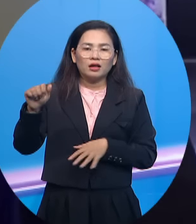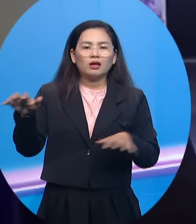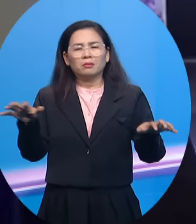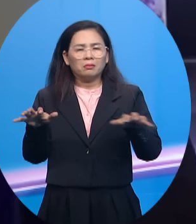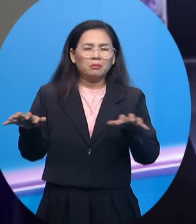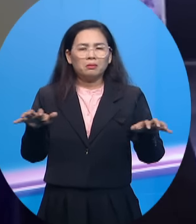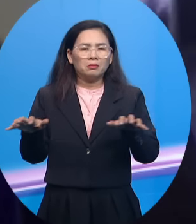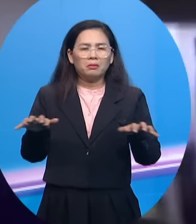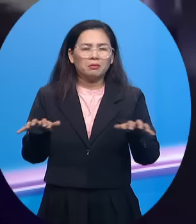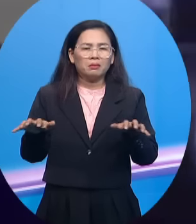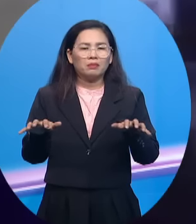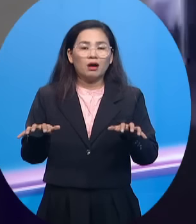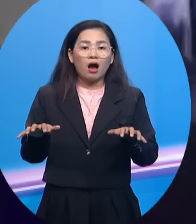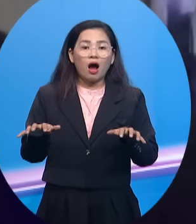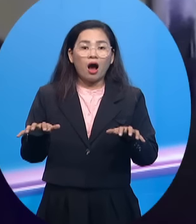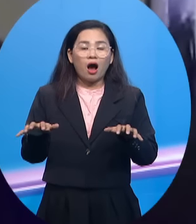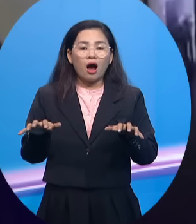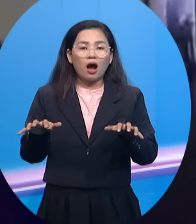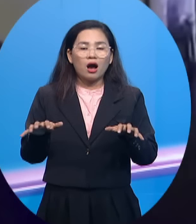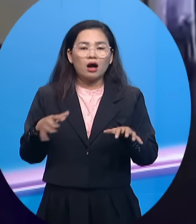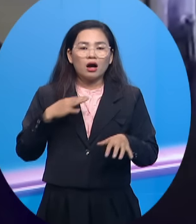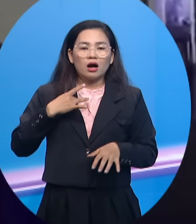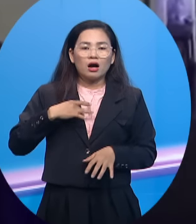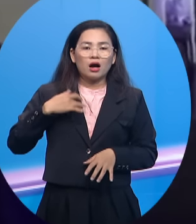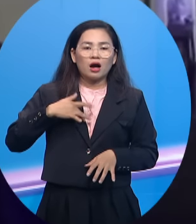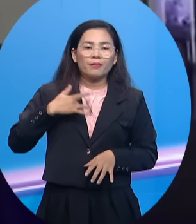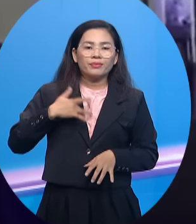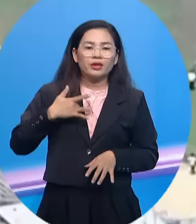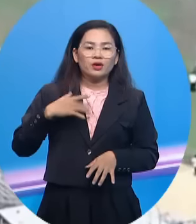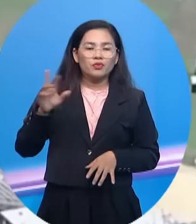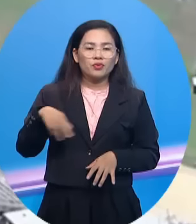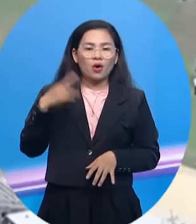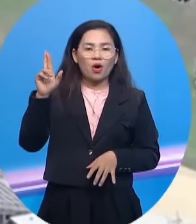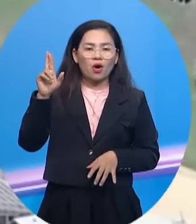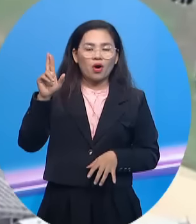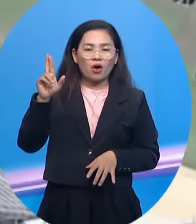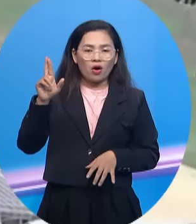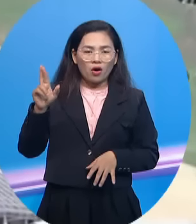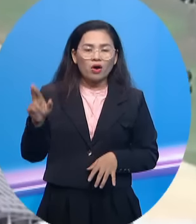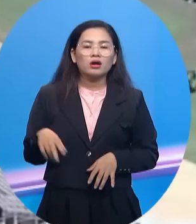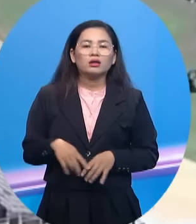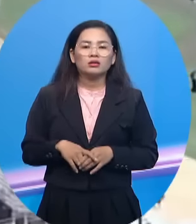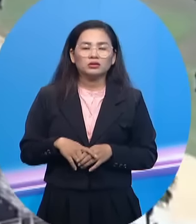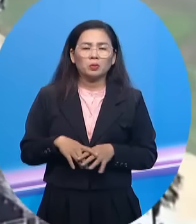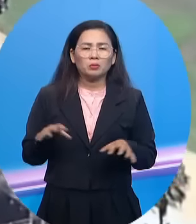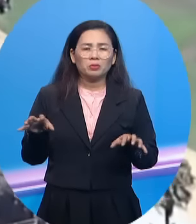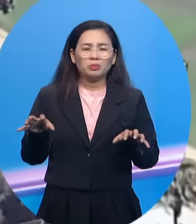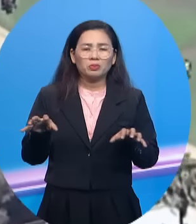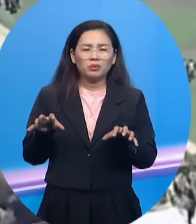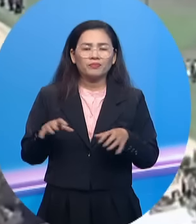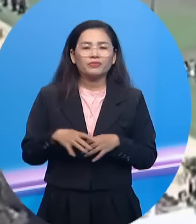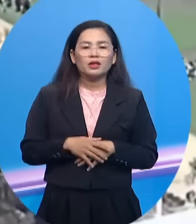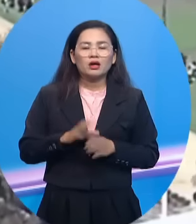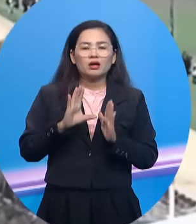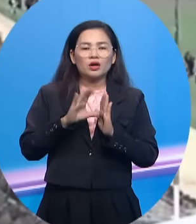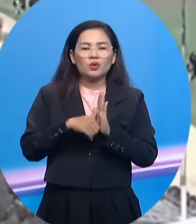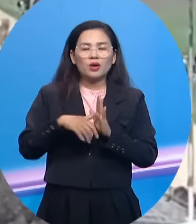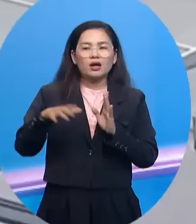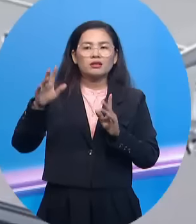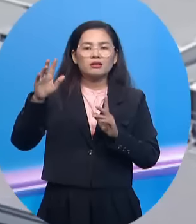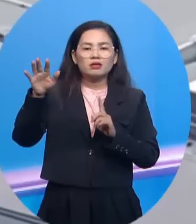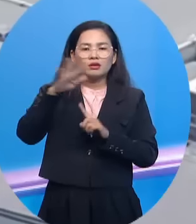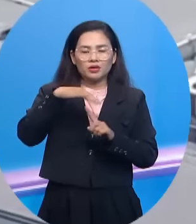cảm nhận rõ. Dư chấn cũng lan đến San Diego ở phía nam và vùng sa mạc Palm Springs ở phía đông. Cơ quan thời tiết quốc gia